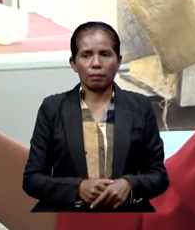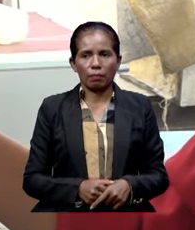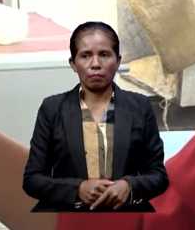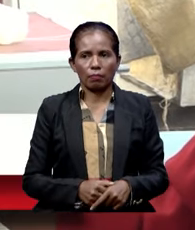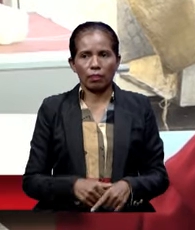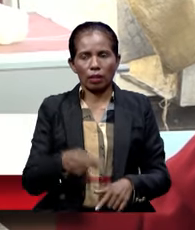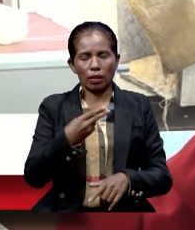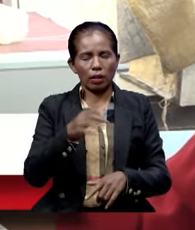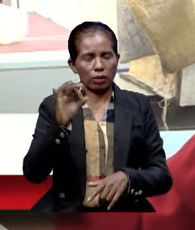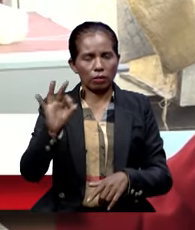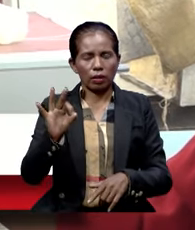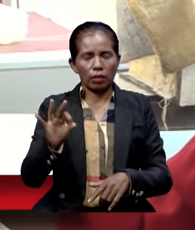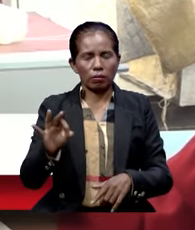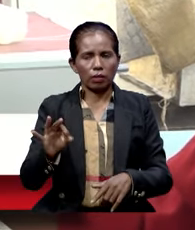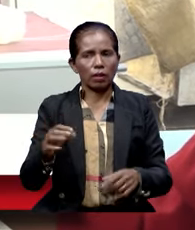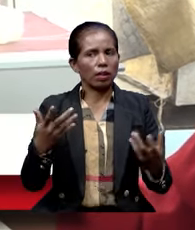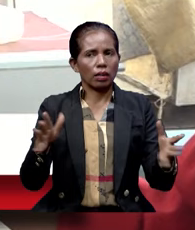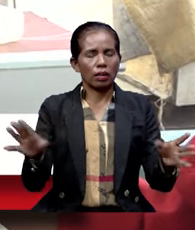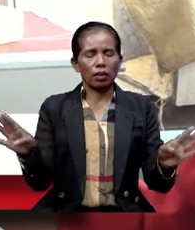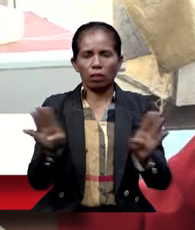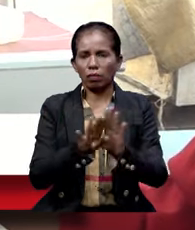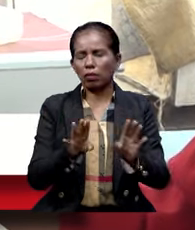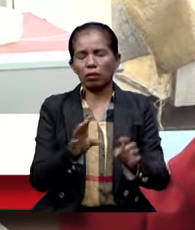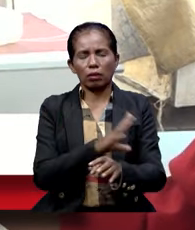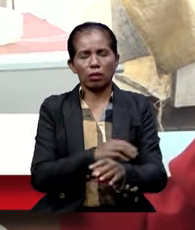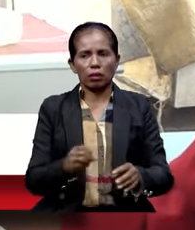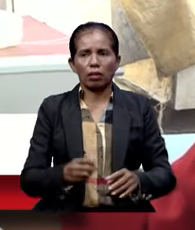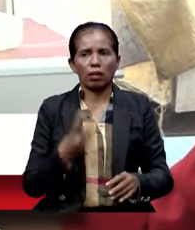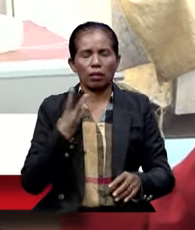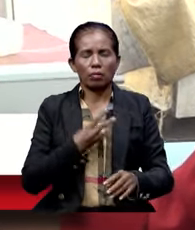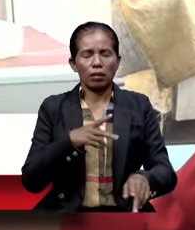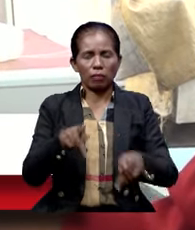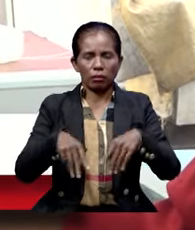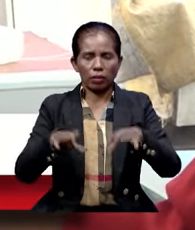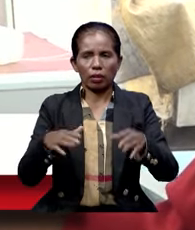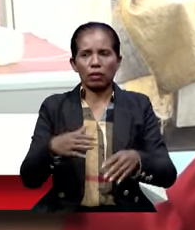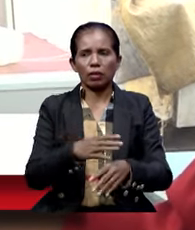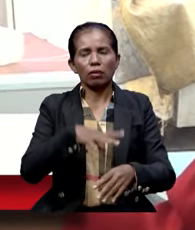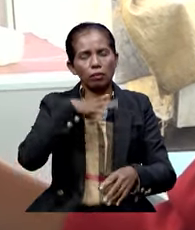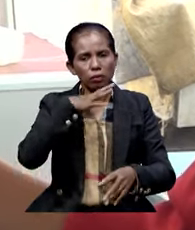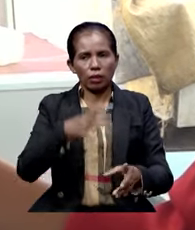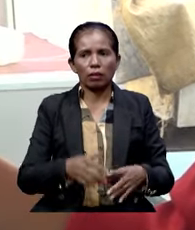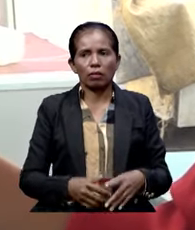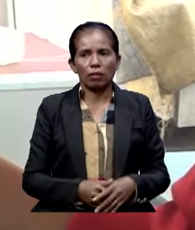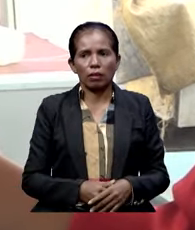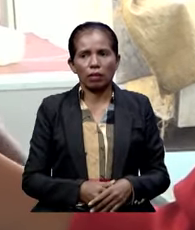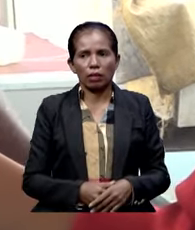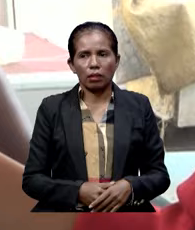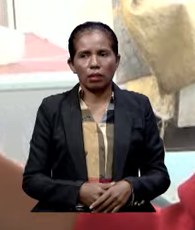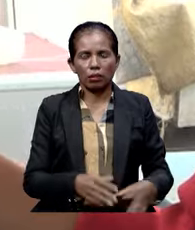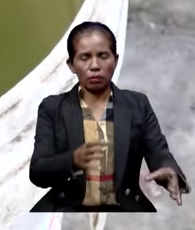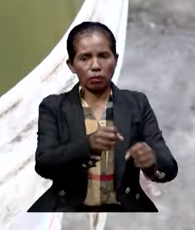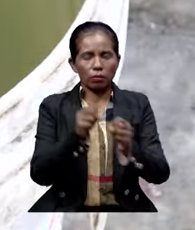Hari Sabtu in Sentina ne bentuk pido agor tuan serau karya. Nah soalnya dan, kami vendedor isu kalau lebarnya hasil fuera. Mai de repente